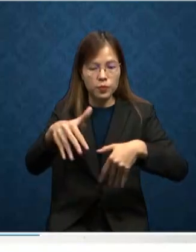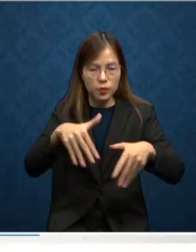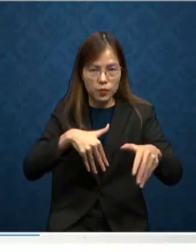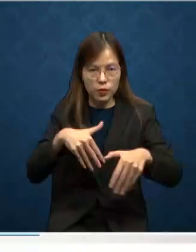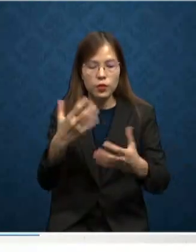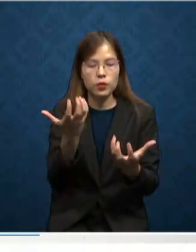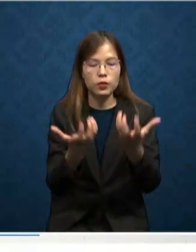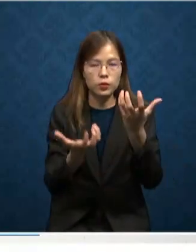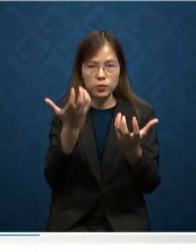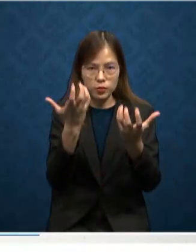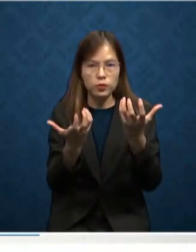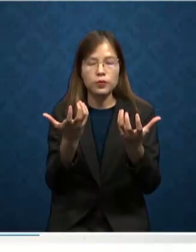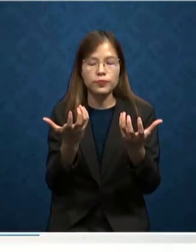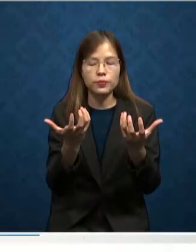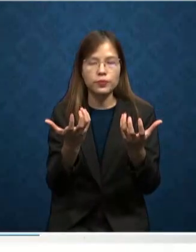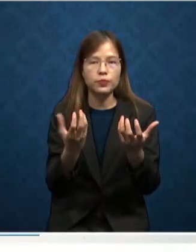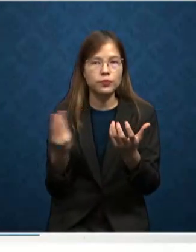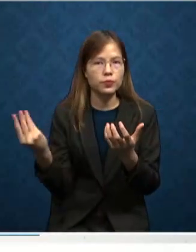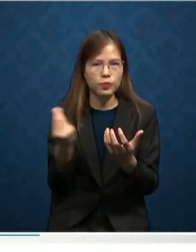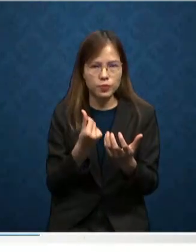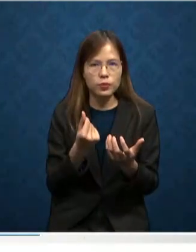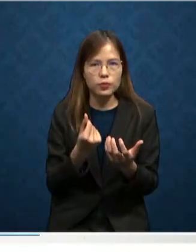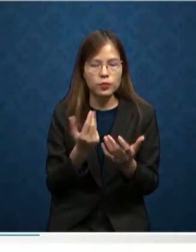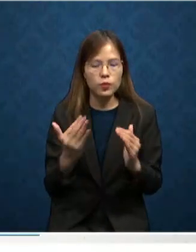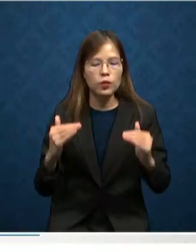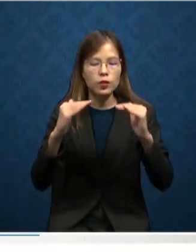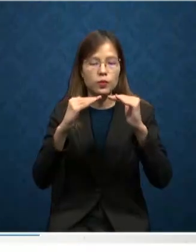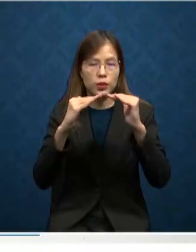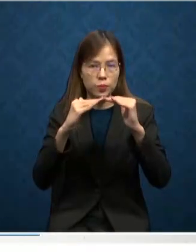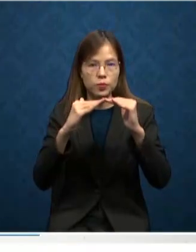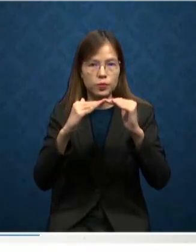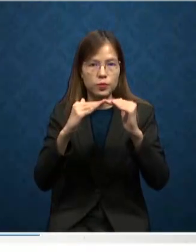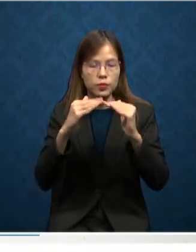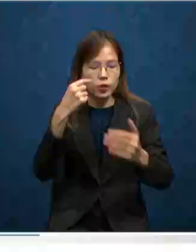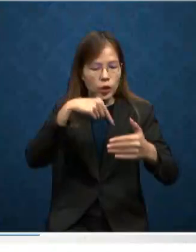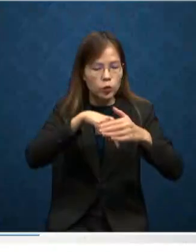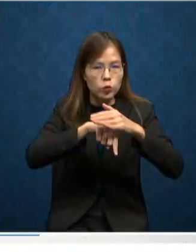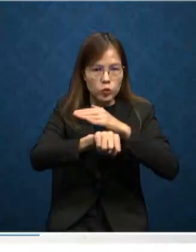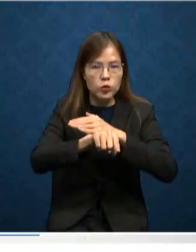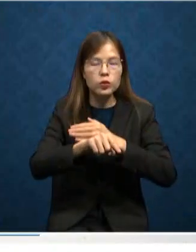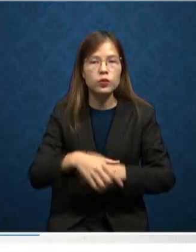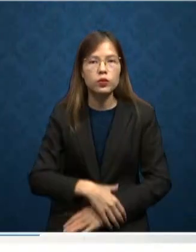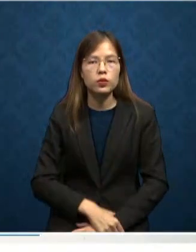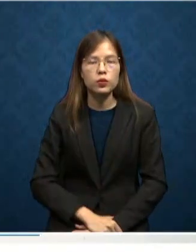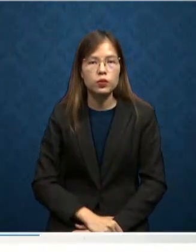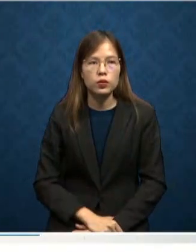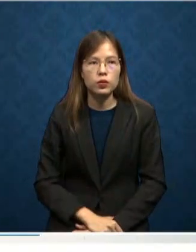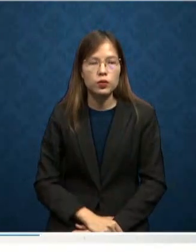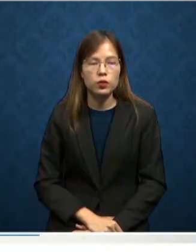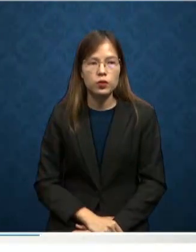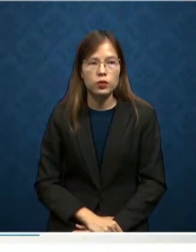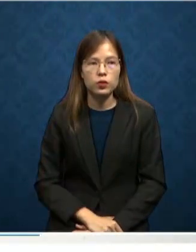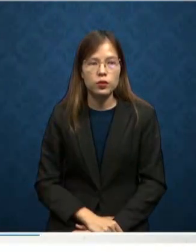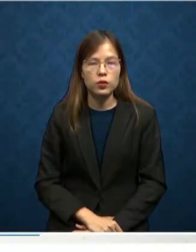ยุติธรรมที่เอ่อรวดเร็วที่เป็นธรรมที่ทั่วถึงนะครับซึ่งตรงนี้เนี่ยผมเรียนว่าเอ่อเรื่องการ